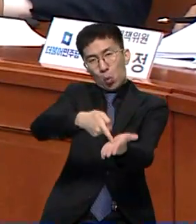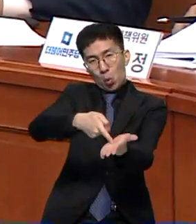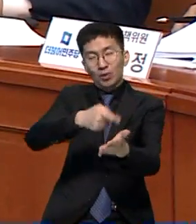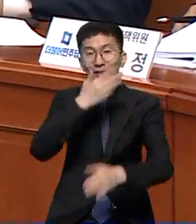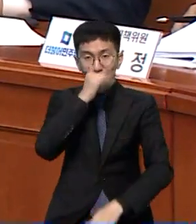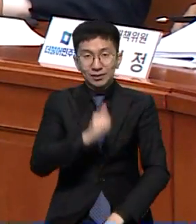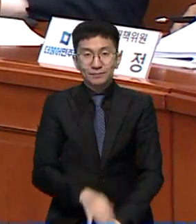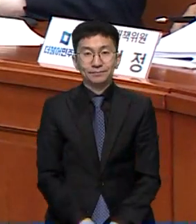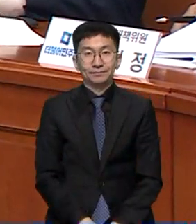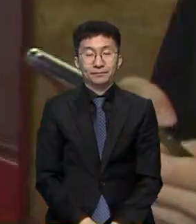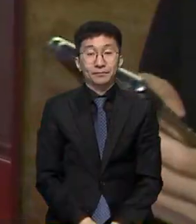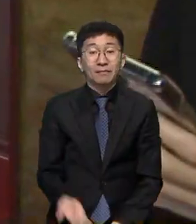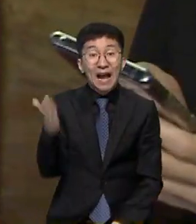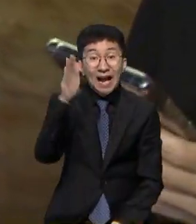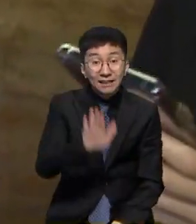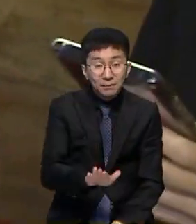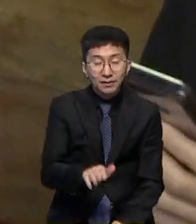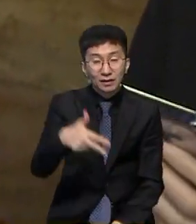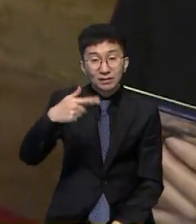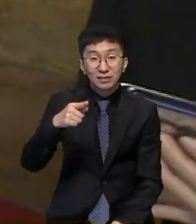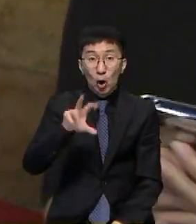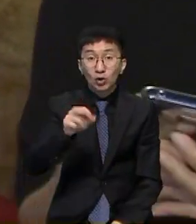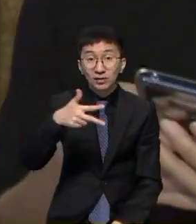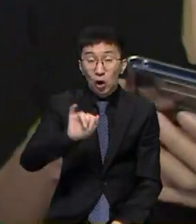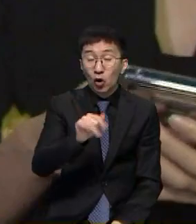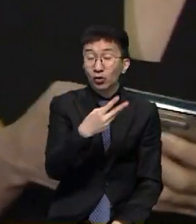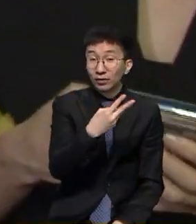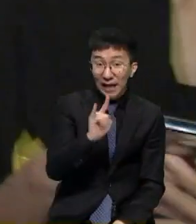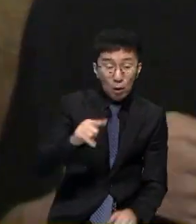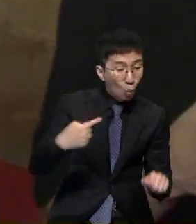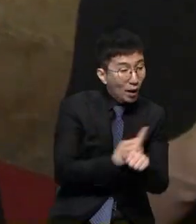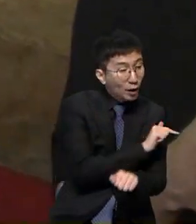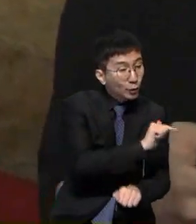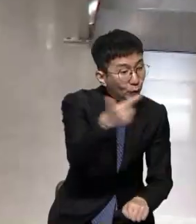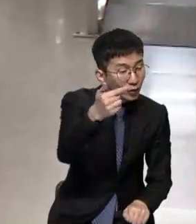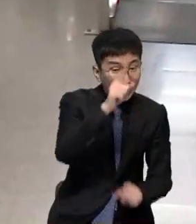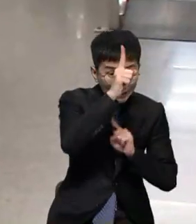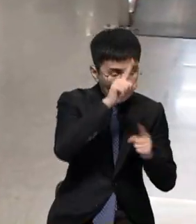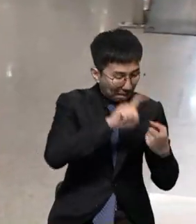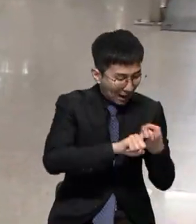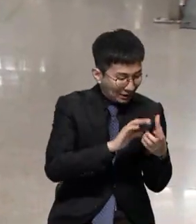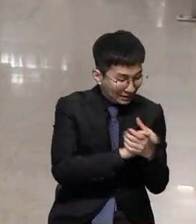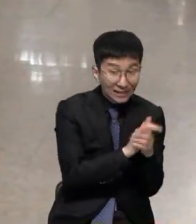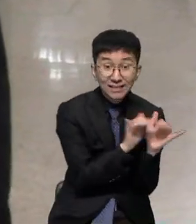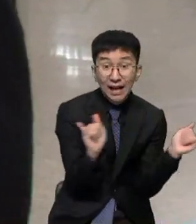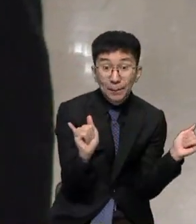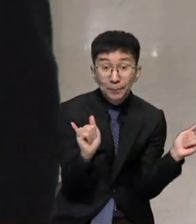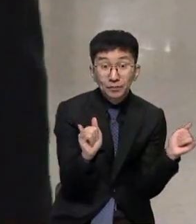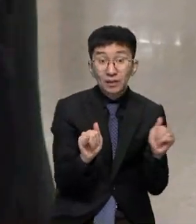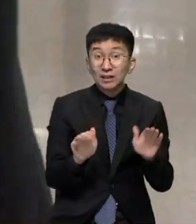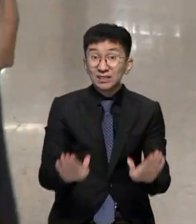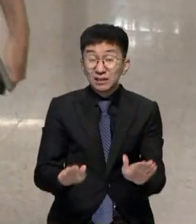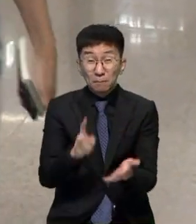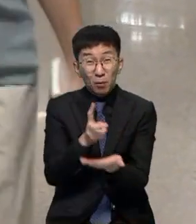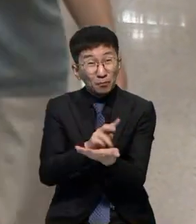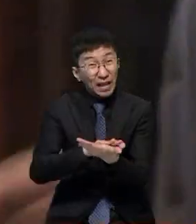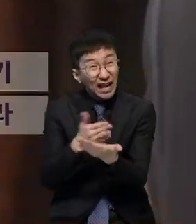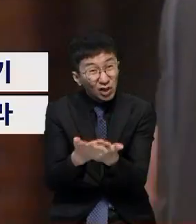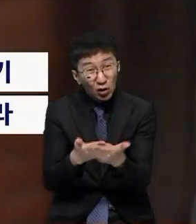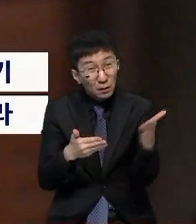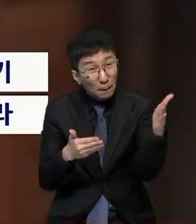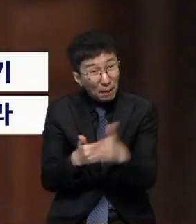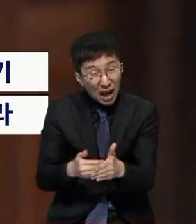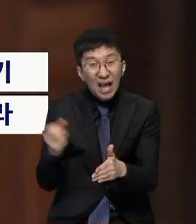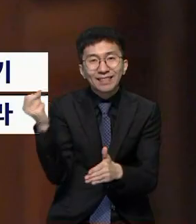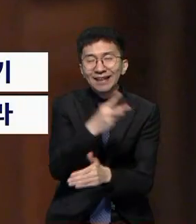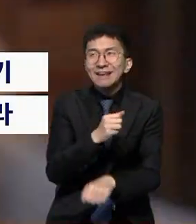계획입니다. 하지만 정청래 의원 등 친 이재명계가 새 지도부 출범 뒤 무산된 당헌 개정을 다시